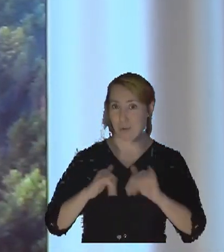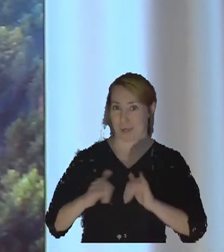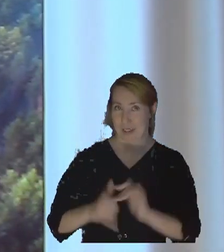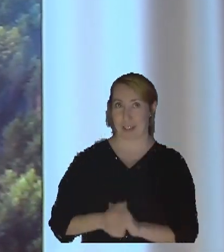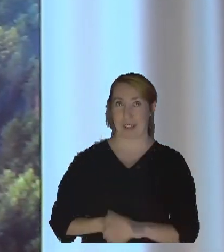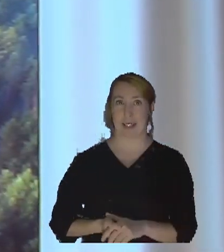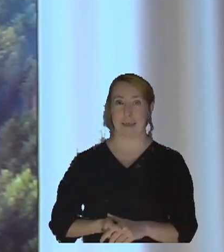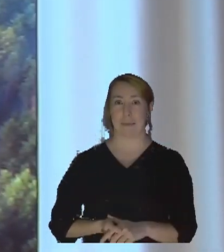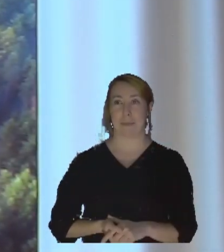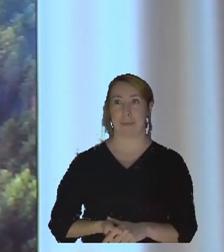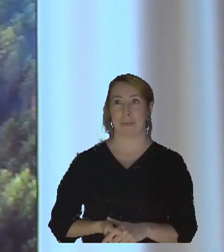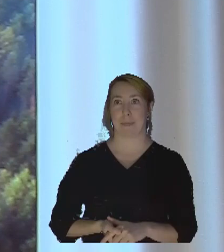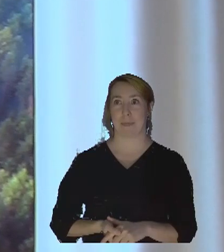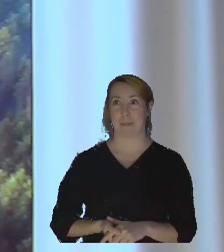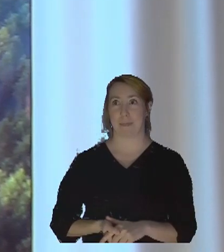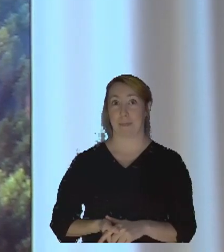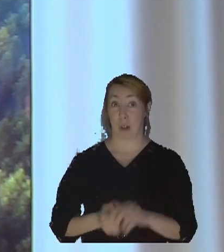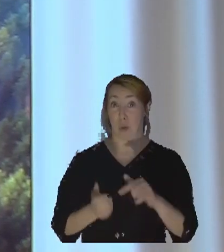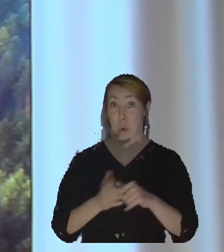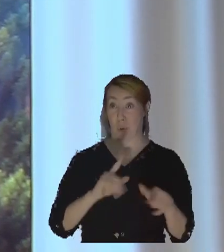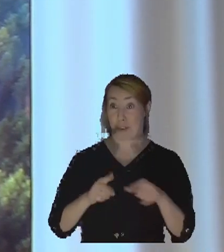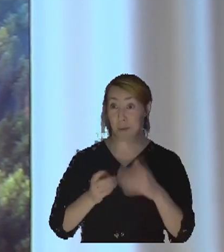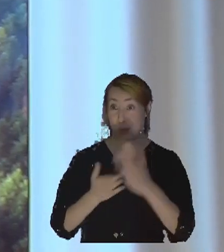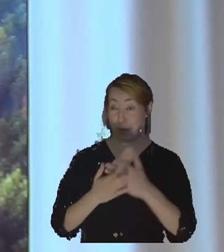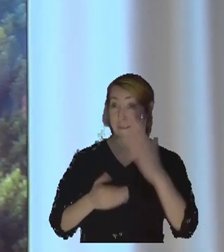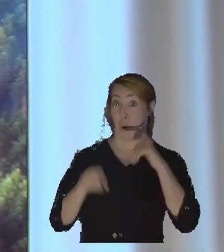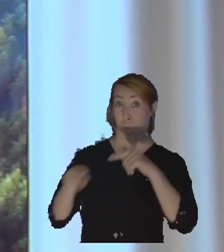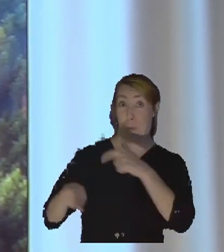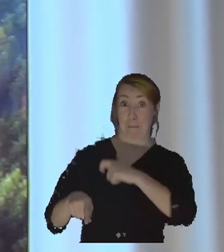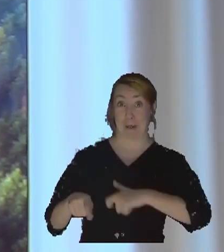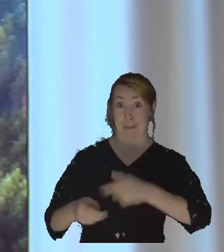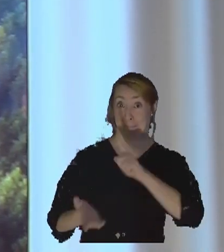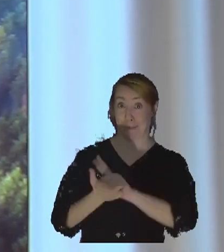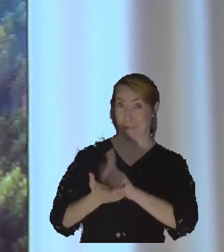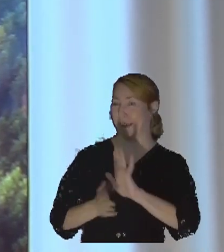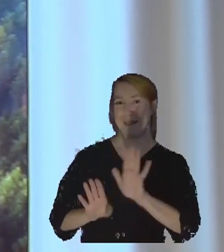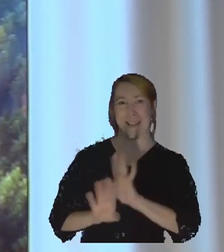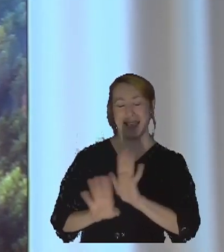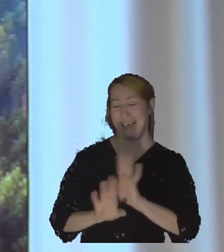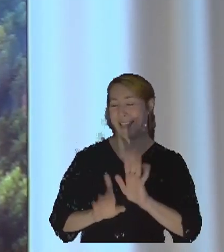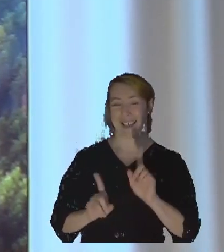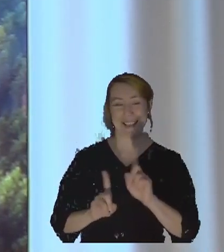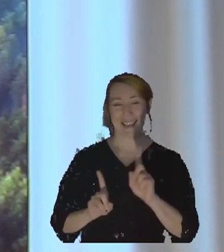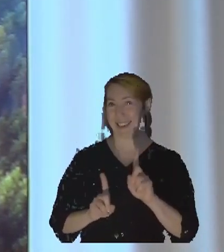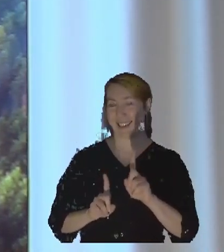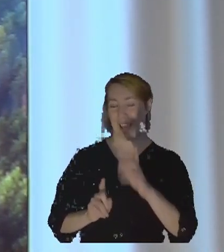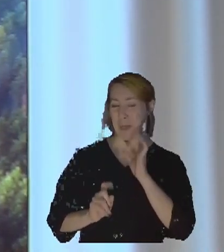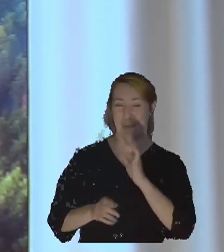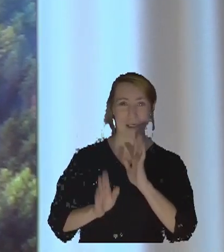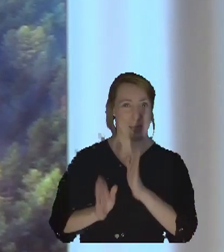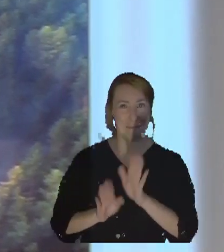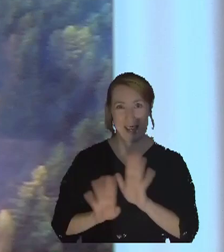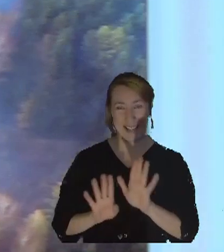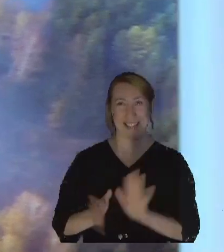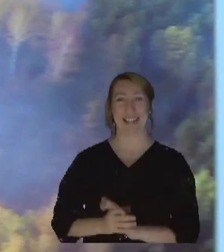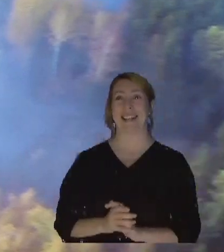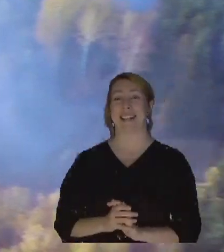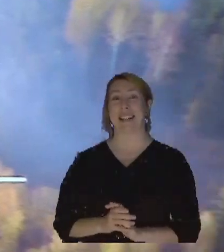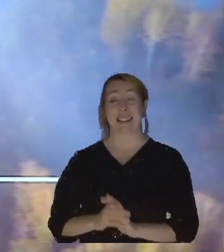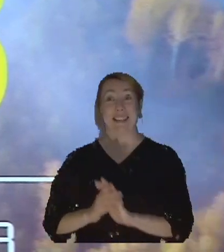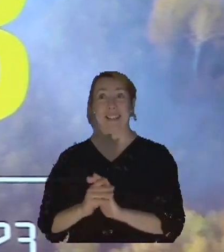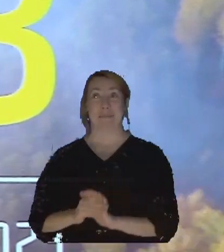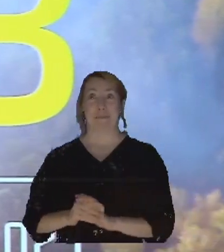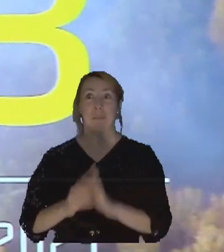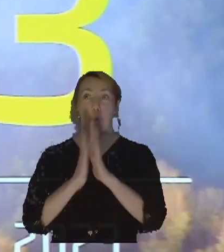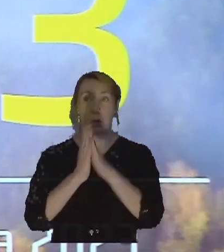To nie oznacza, że od razu już mamy zwycięzcę. O nie, to nie będzie tak dobrze. Także zapraszamy.